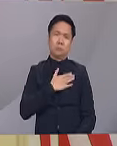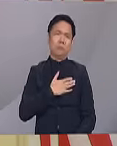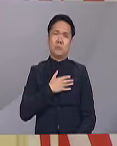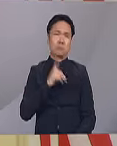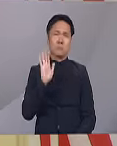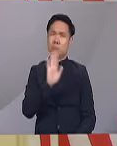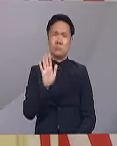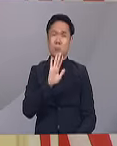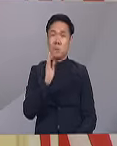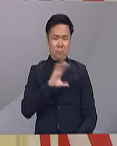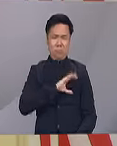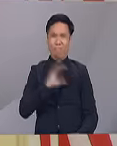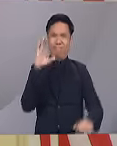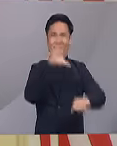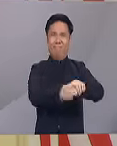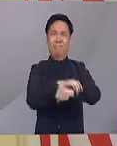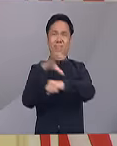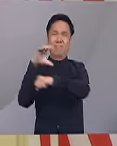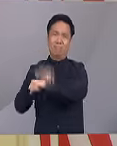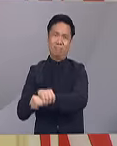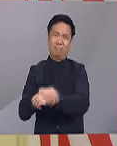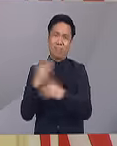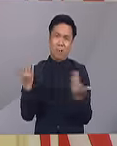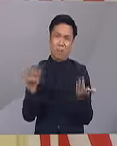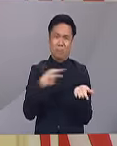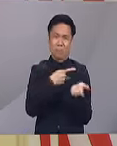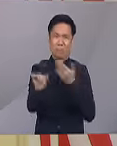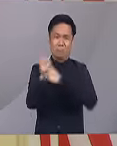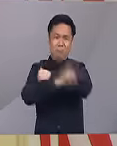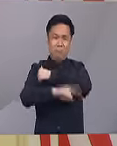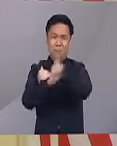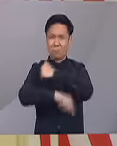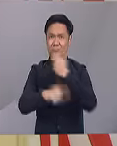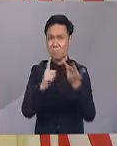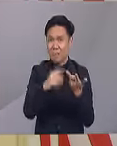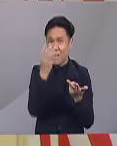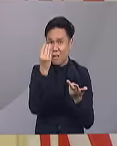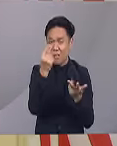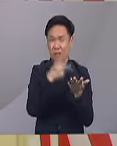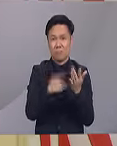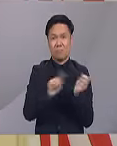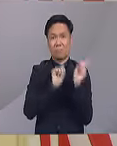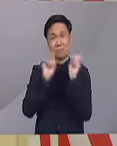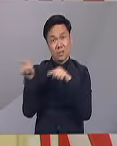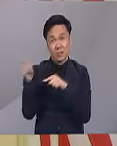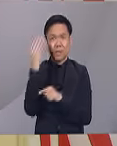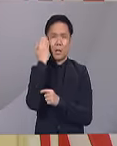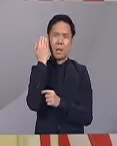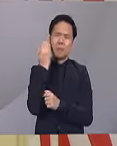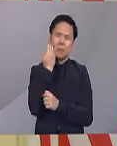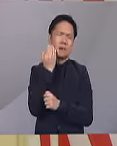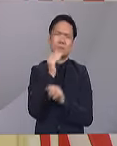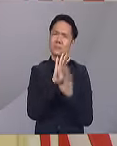tangkapan ataupun yang di compound, yang disaman, yang dihadapkan ke mahkamah